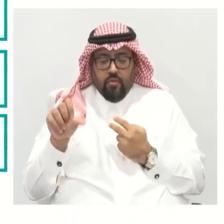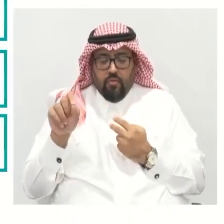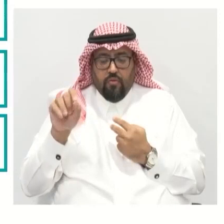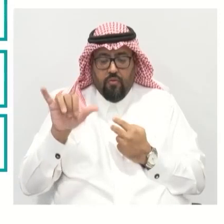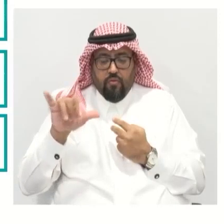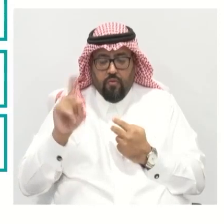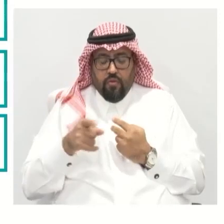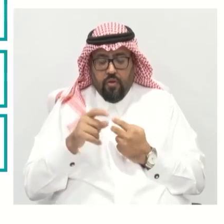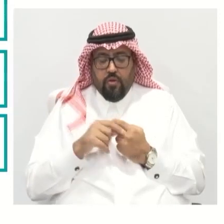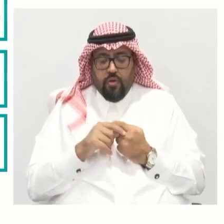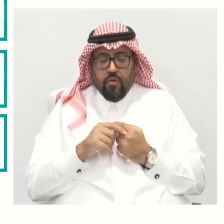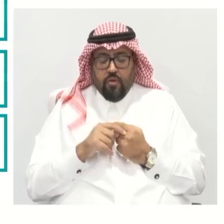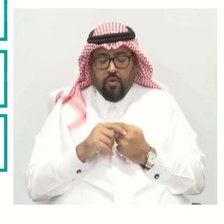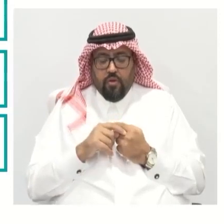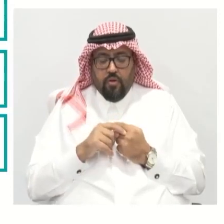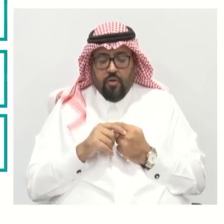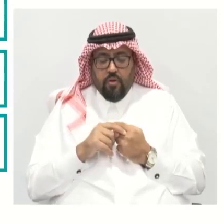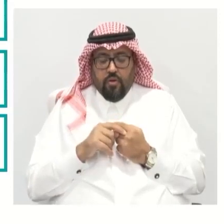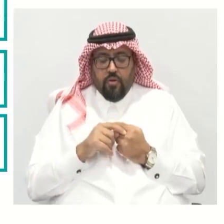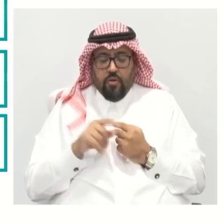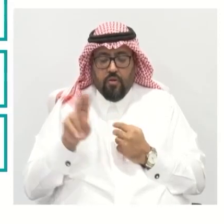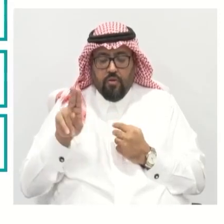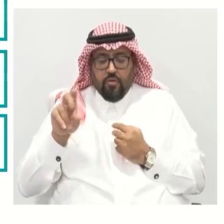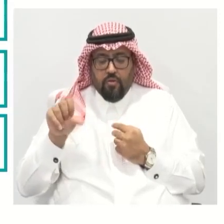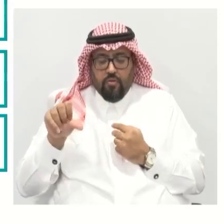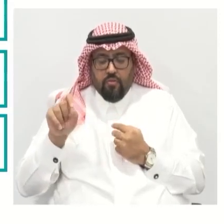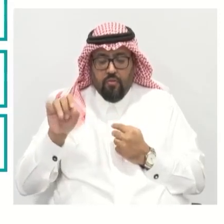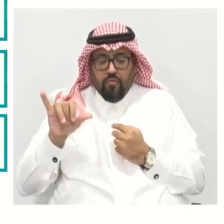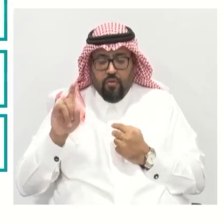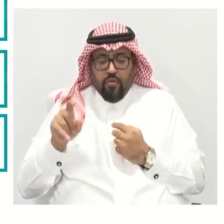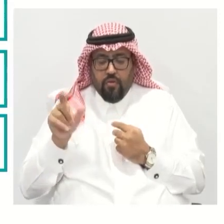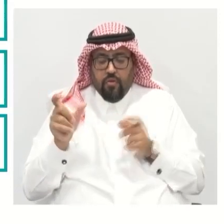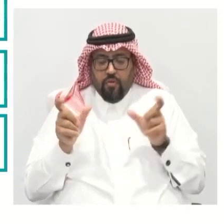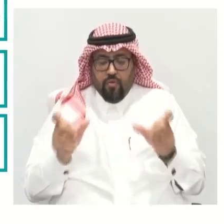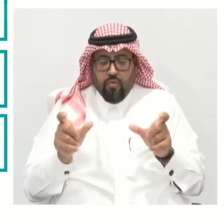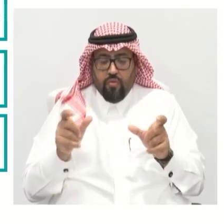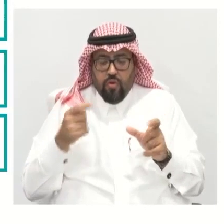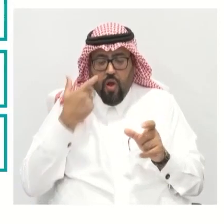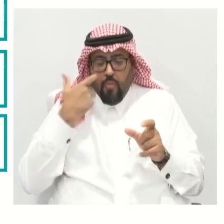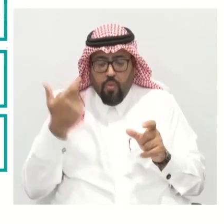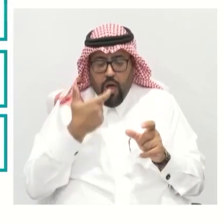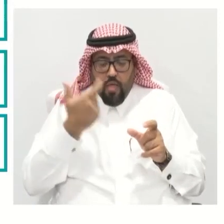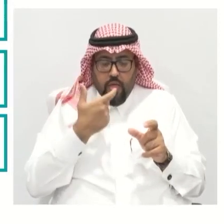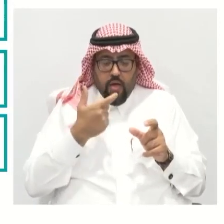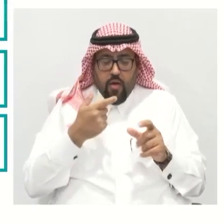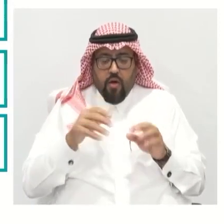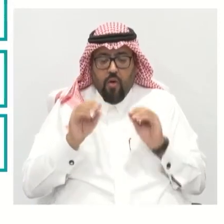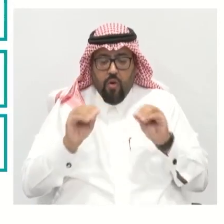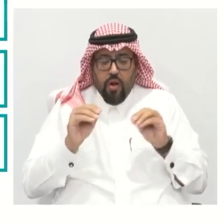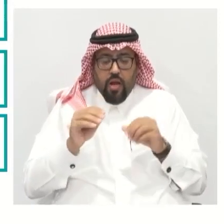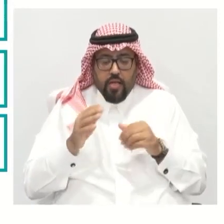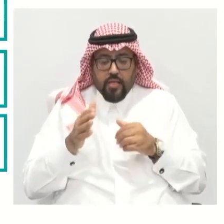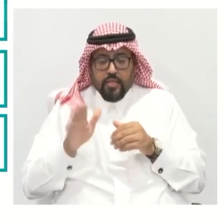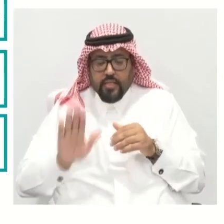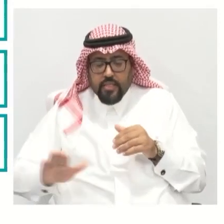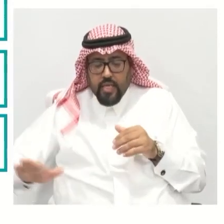من مهام وزاره الموارد البشريه والتنميه الاجتماعيه توفير دور الملاحظه والرعايه لمن